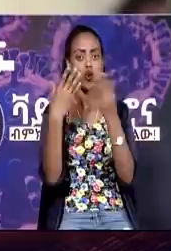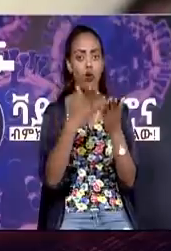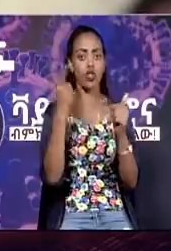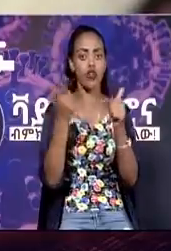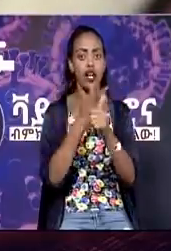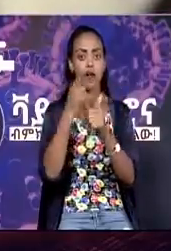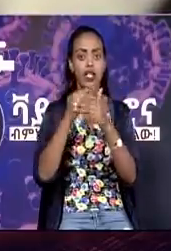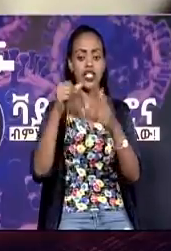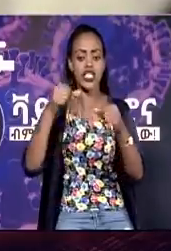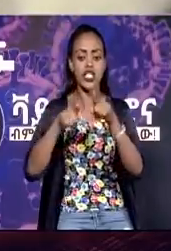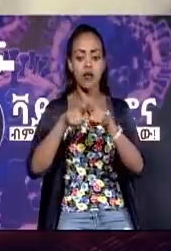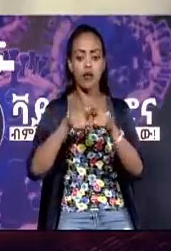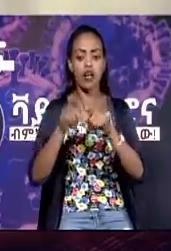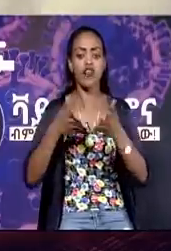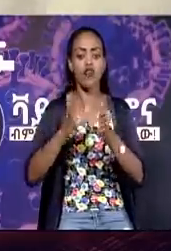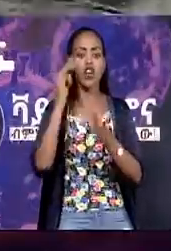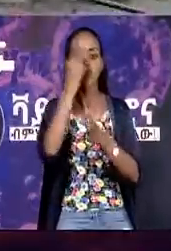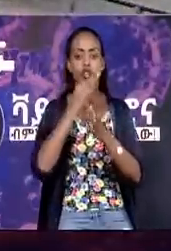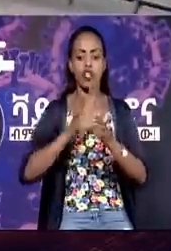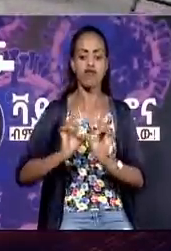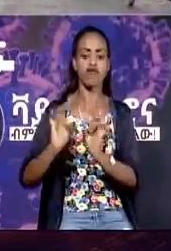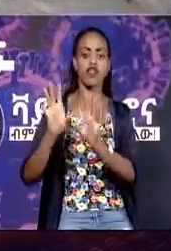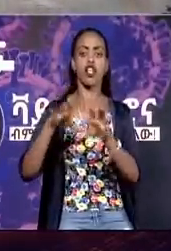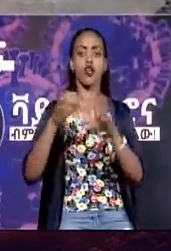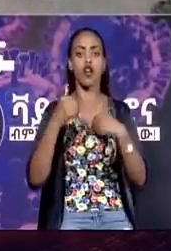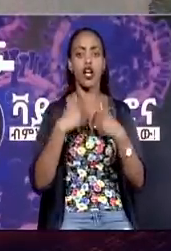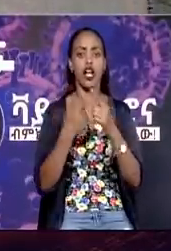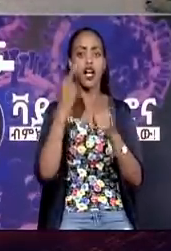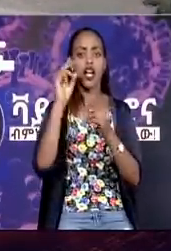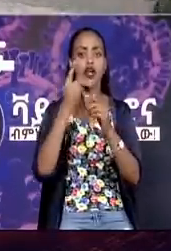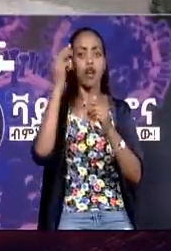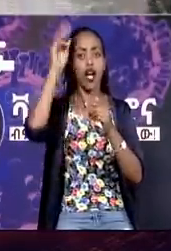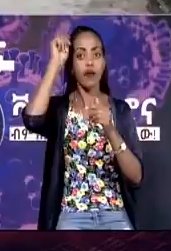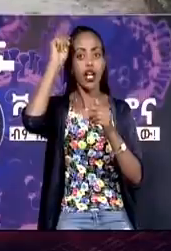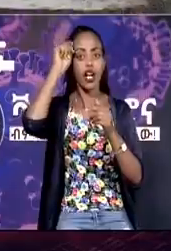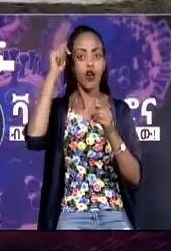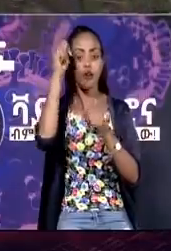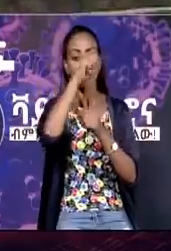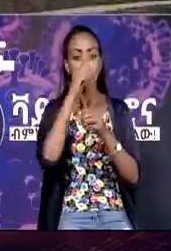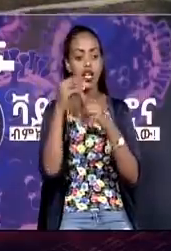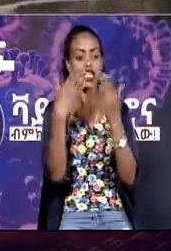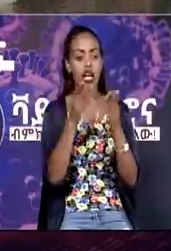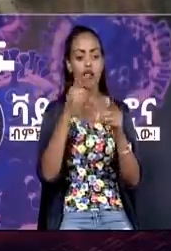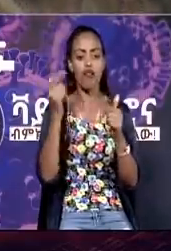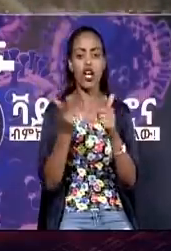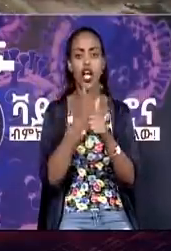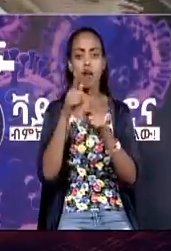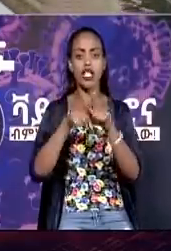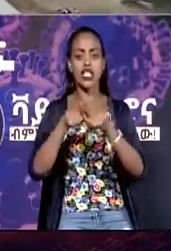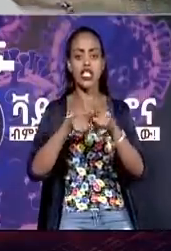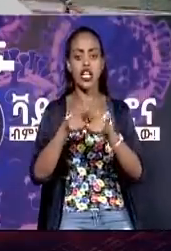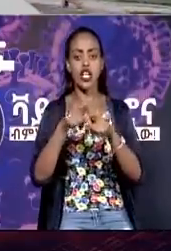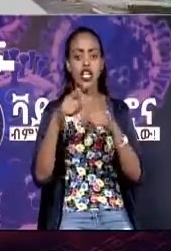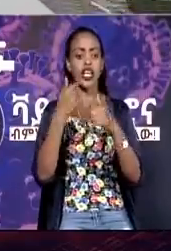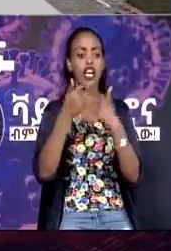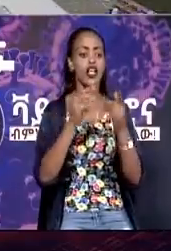ፈላማይ ብርኪ ሰነድ ስምምዕነት ፍቓድ ሱዳን ነፂጋቶላ። ቀዳማይ ሚኒስተር ሱዳን ዓብደላ ሓምዶክ ብኢትዮጵያ ዝቀረበ ፈላማይ ሰነድ ስምምዕነት ከይዲ